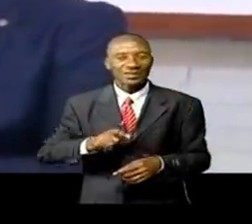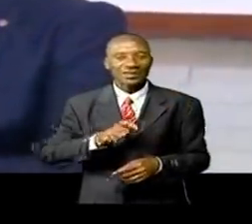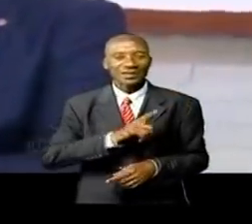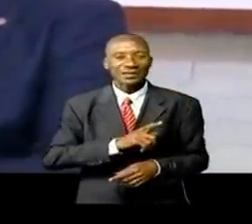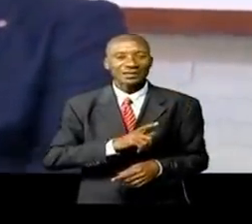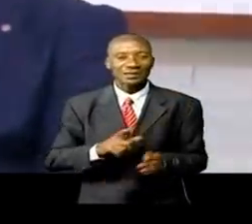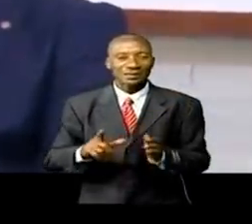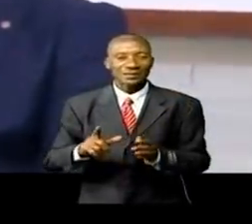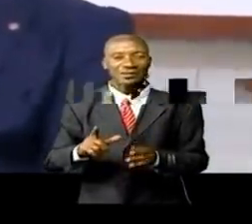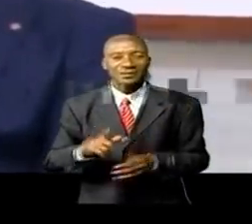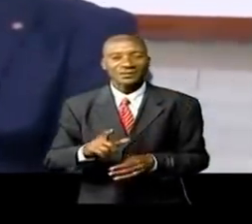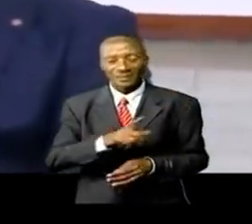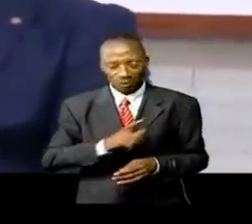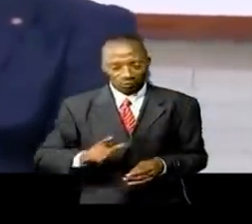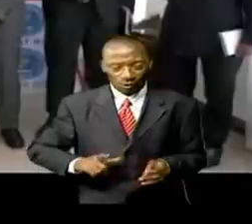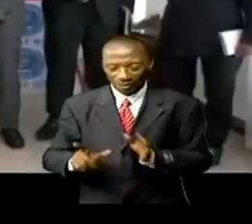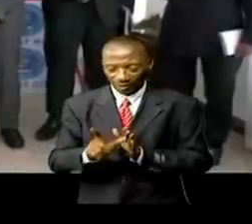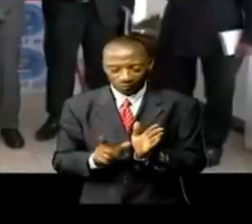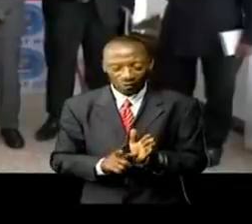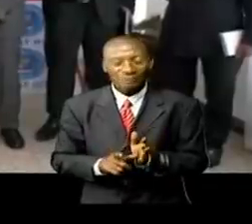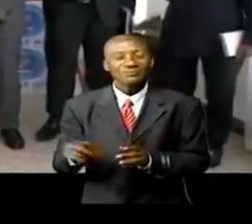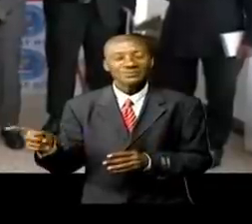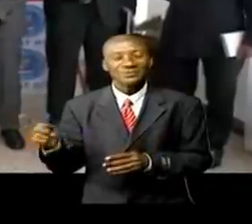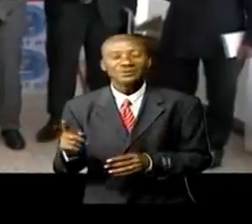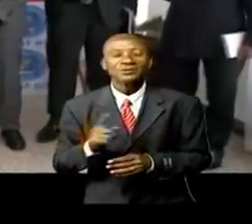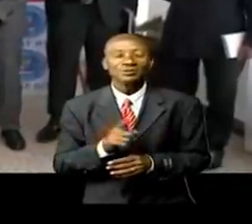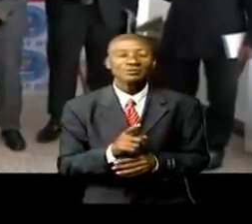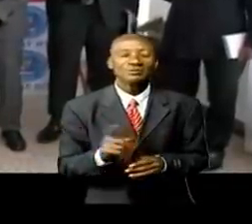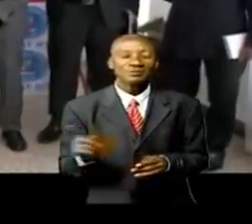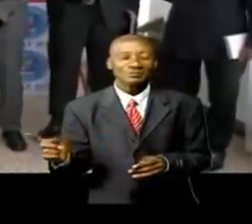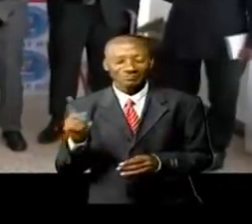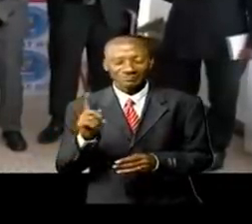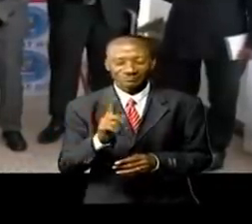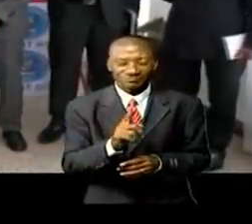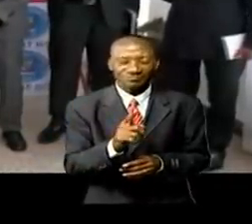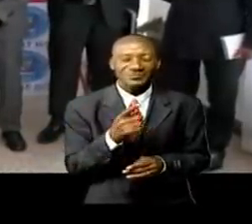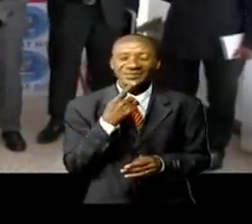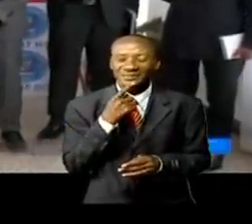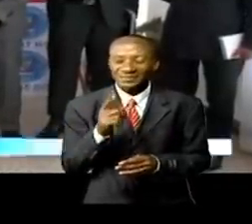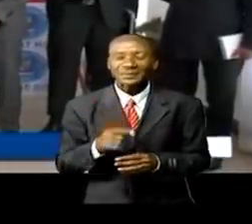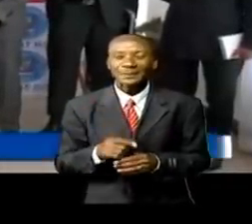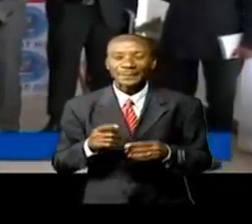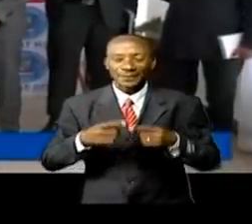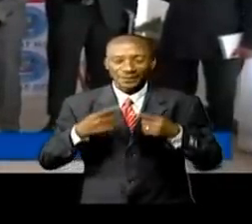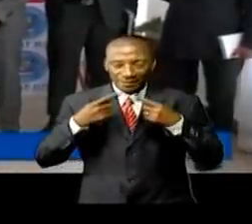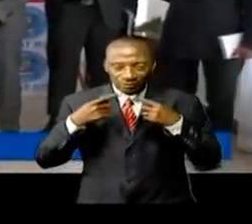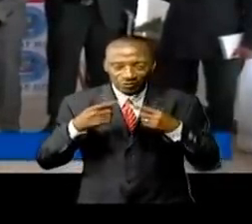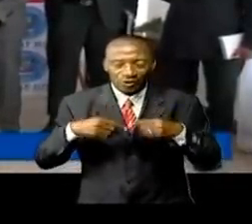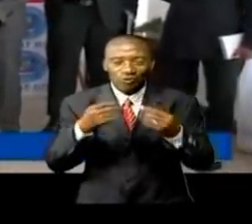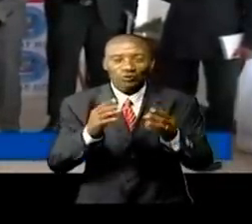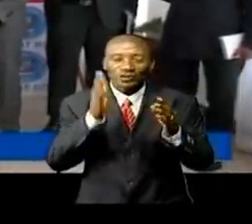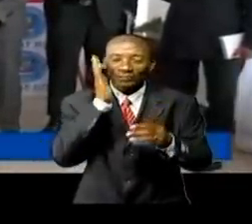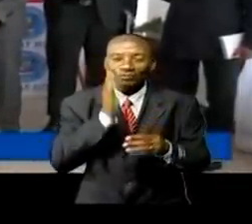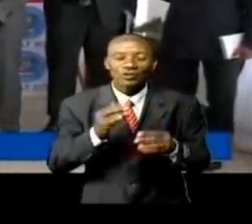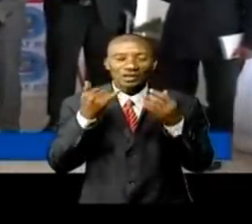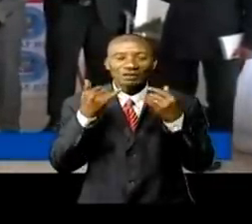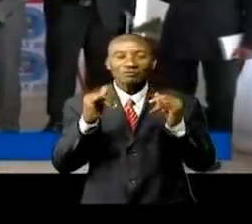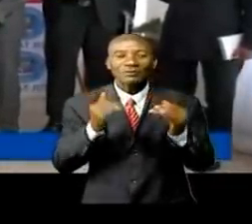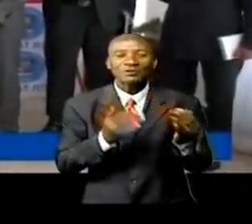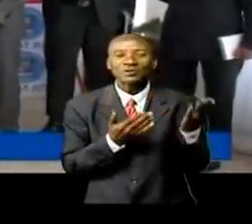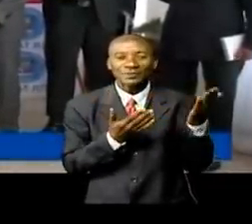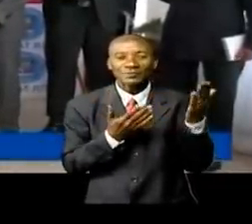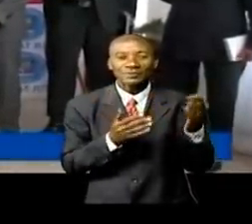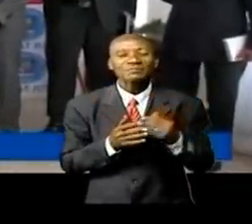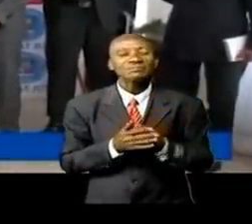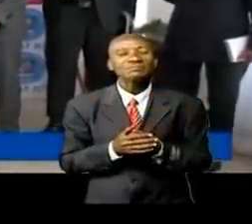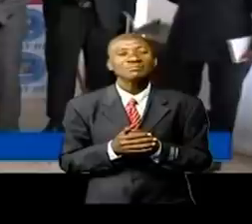besoin. Recueillir donc les informations nécessaires, utiles pour la conduite